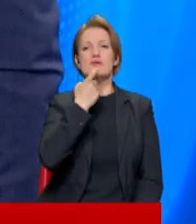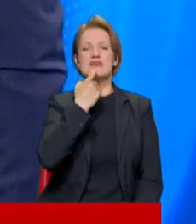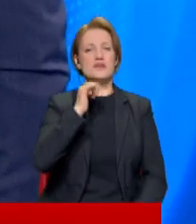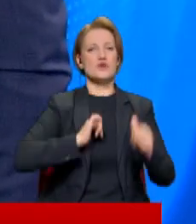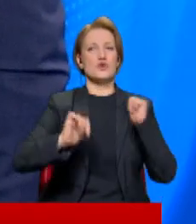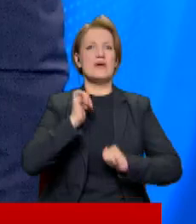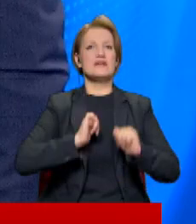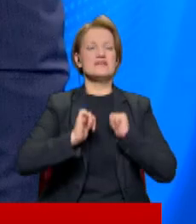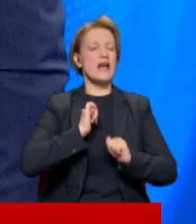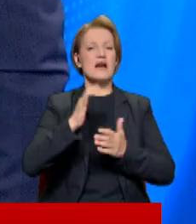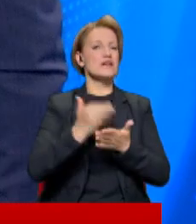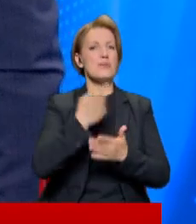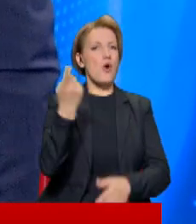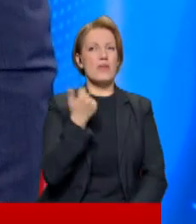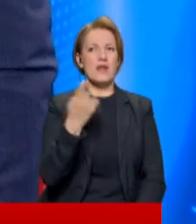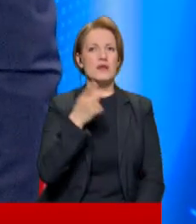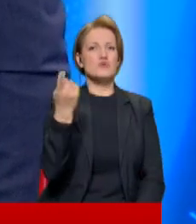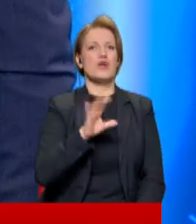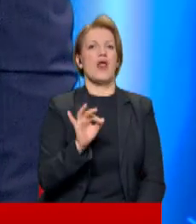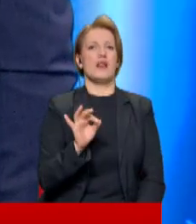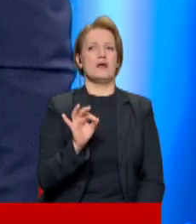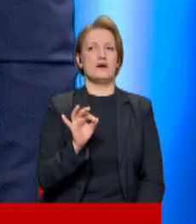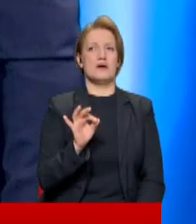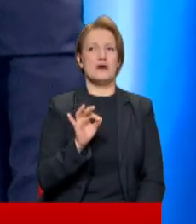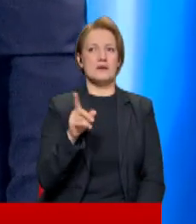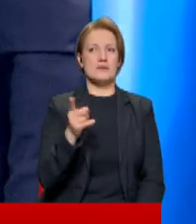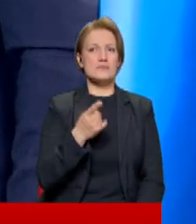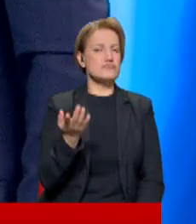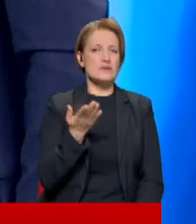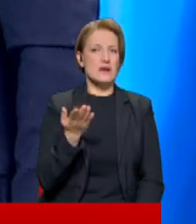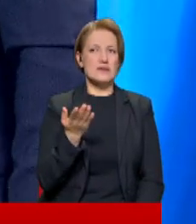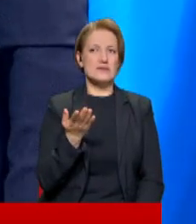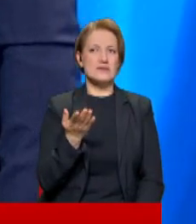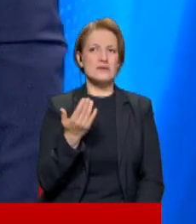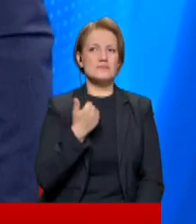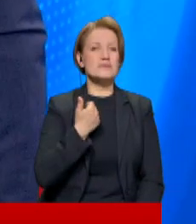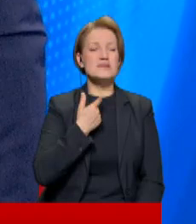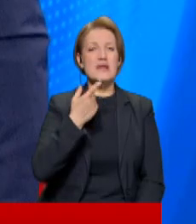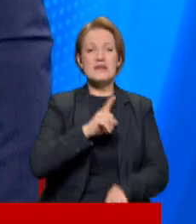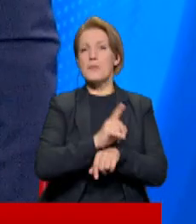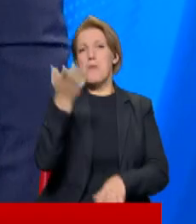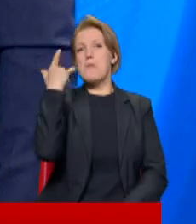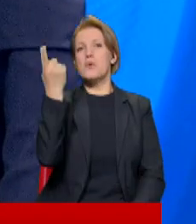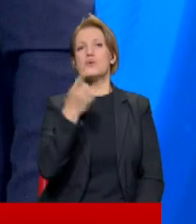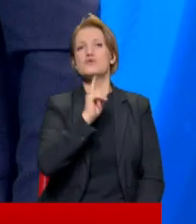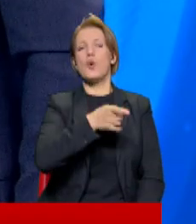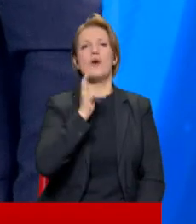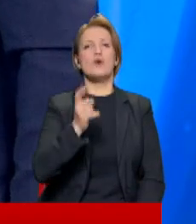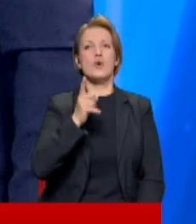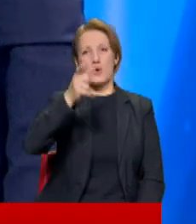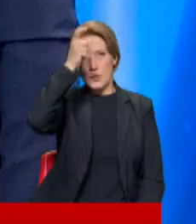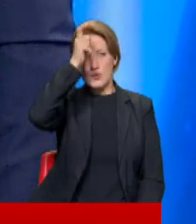üniversite kazanılma oranı ne biliyor musunuz %50 bu kadar üniversitede yoktu bizim o zaman %99'dur Dolayısıyla